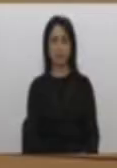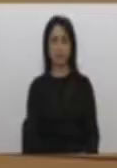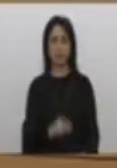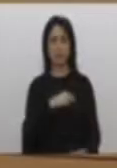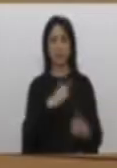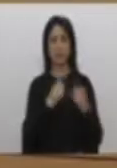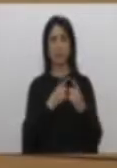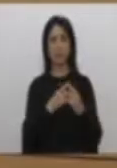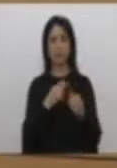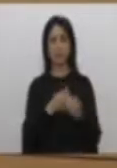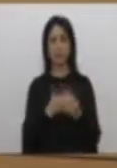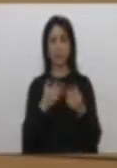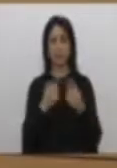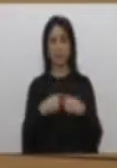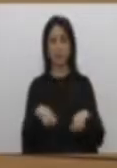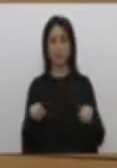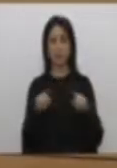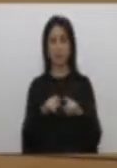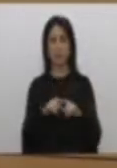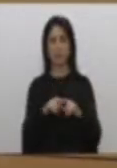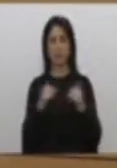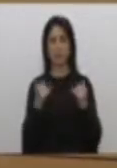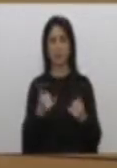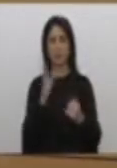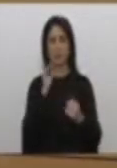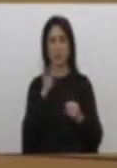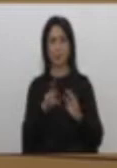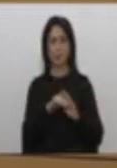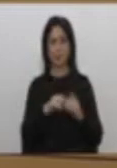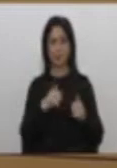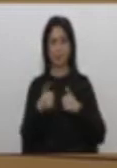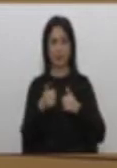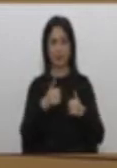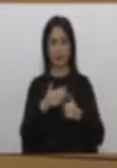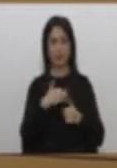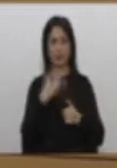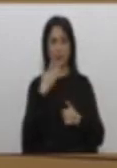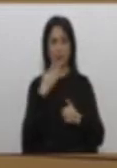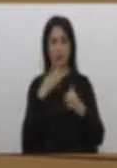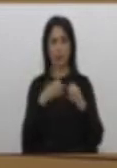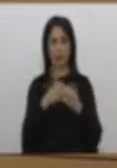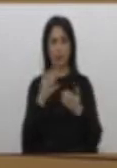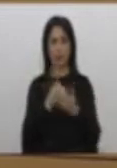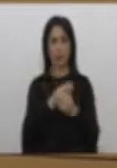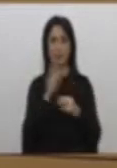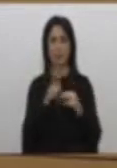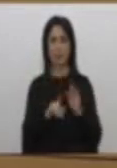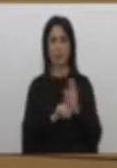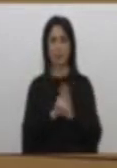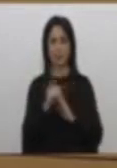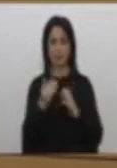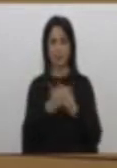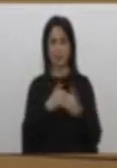Коллеги, патуцемуло сазогадоеба. Дрес роца саарчевану маратони, чуэни политикури гундис гамарджоби тасрулда, ицхеба